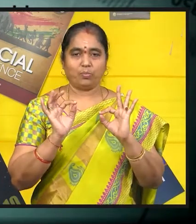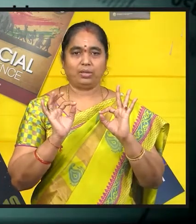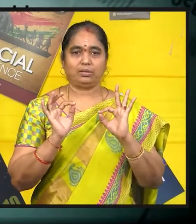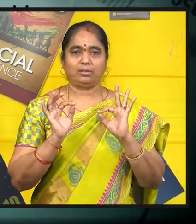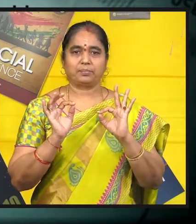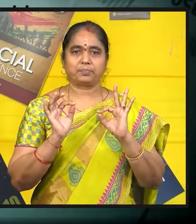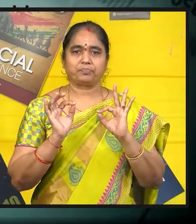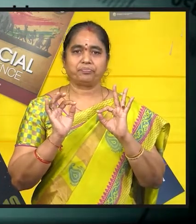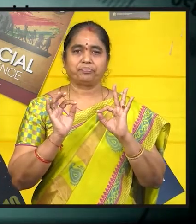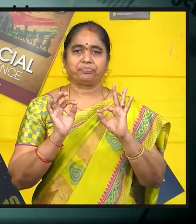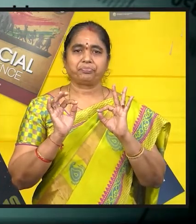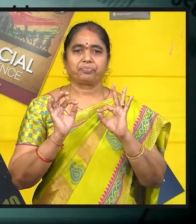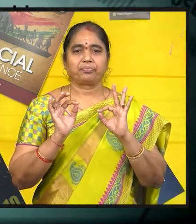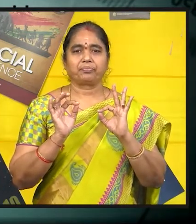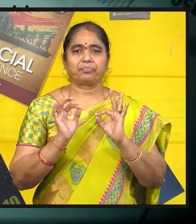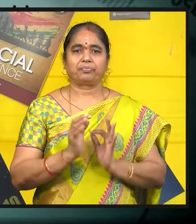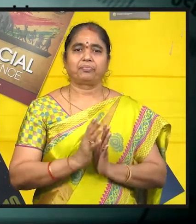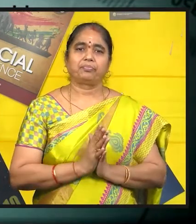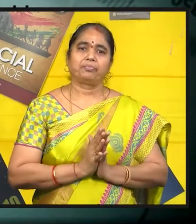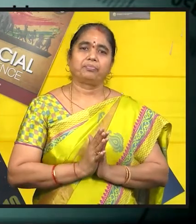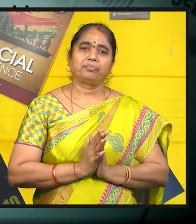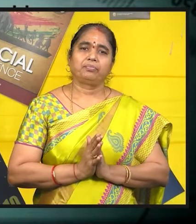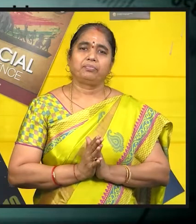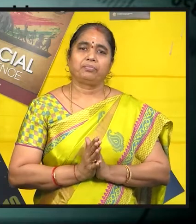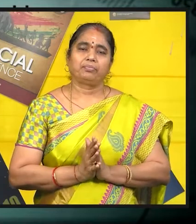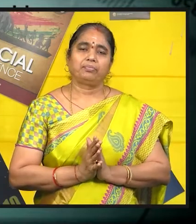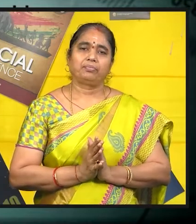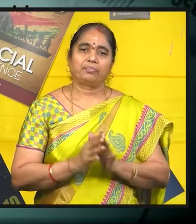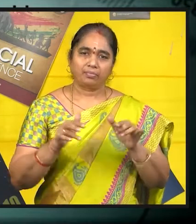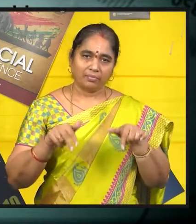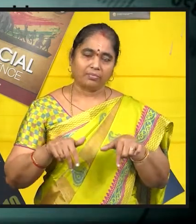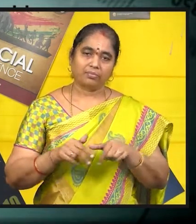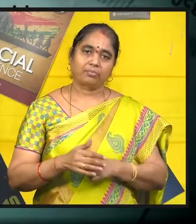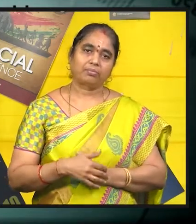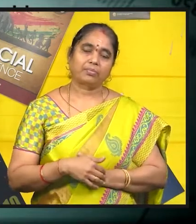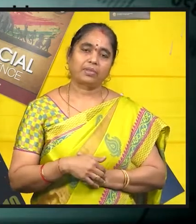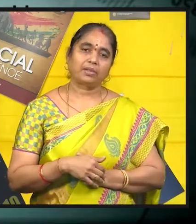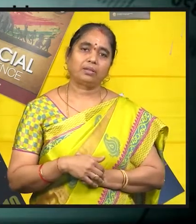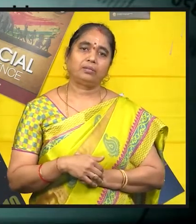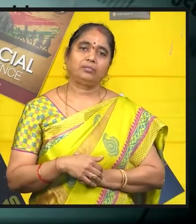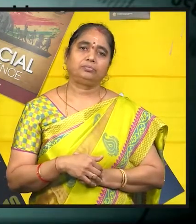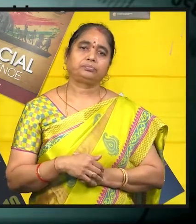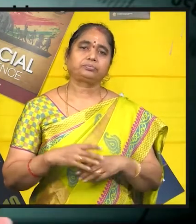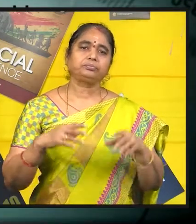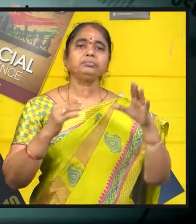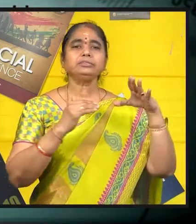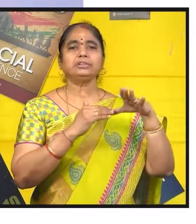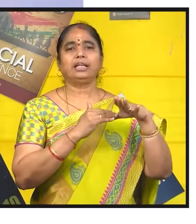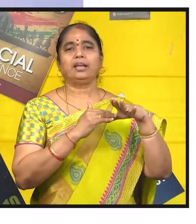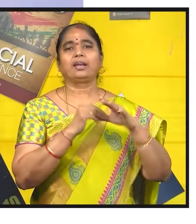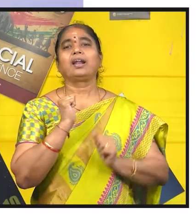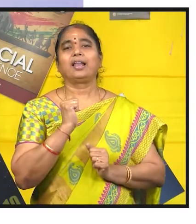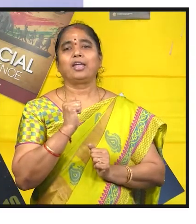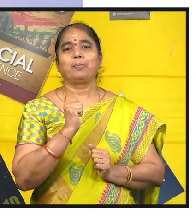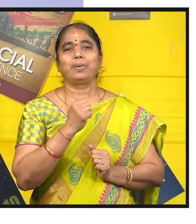முடியாத அளவுக்கு அது நிரூபிக்கப்பட்டுவிட்டது. இப்போ நம்ம வரப்போகிறோம், இதில் எலக்ட்ரான்கள்